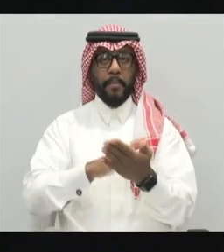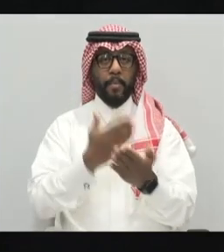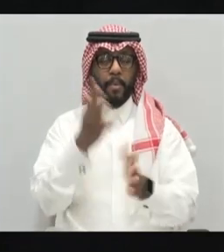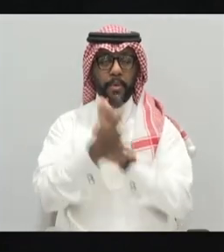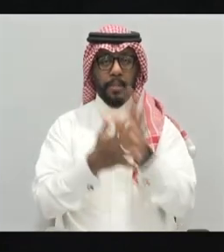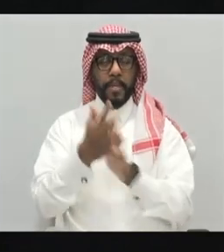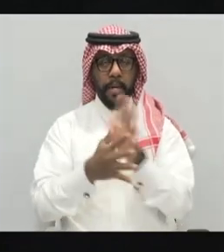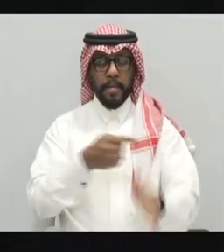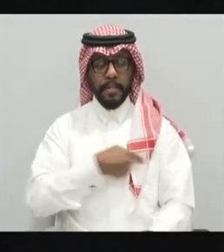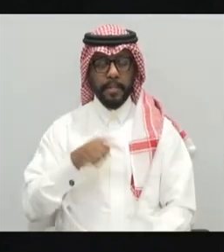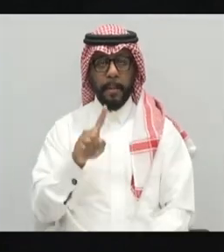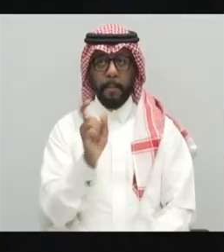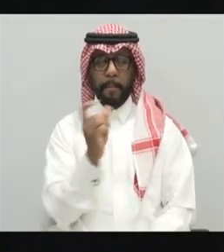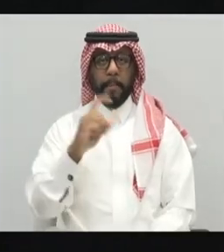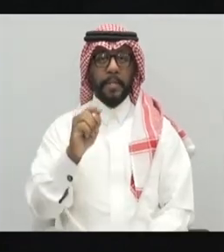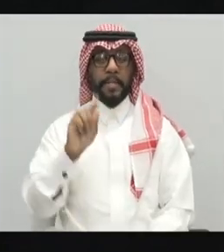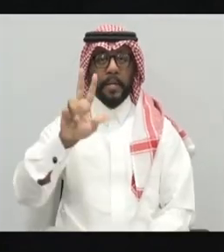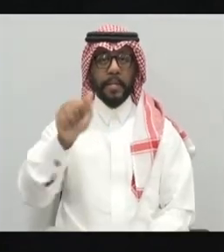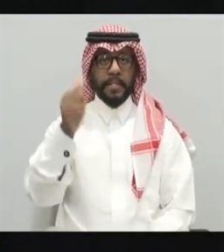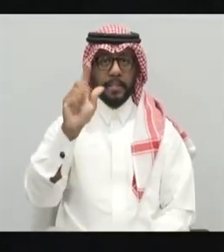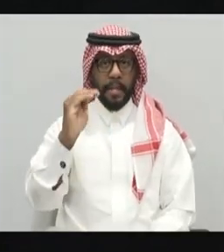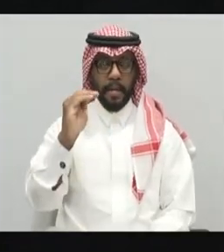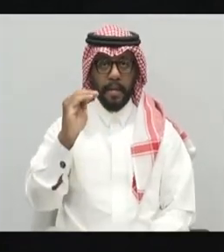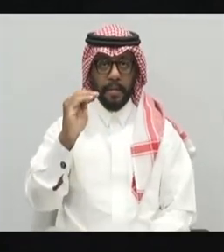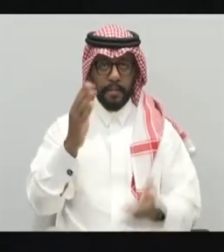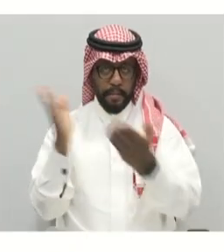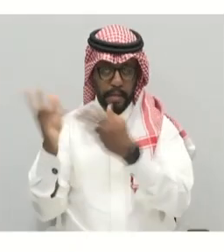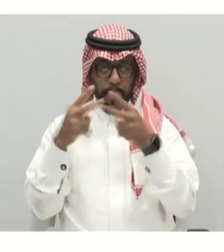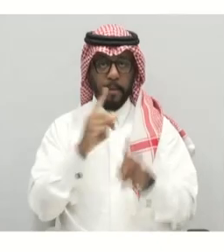في لغه الاشاره بندر الصالح بسم الله نبدا